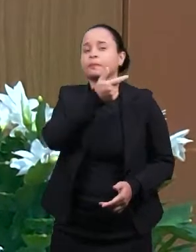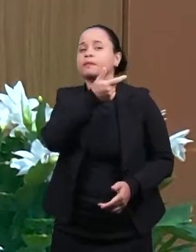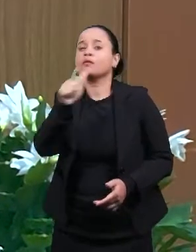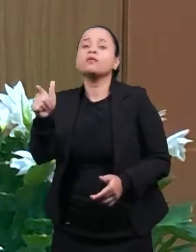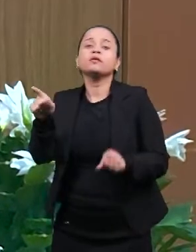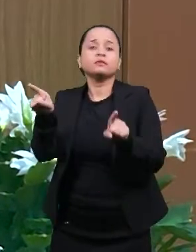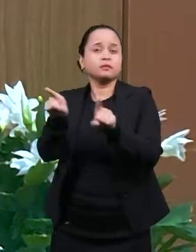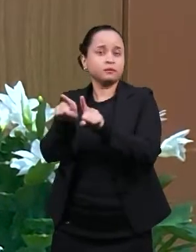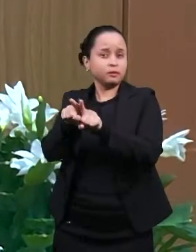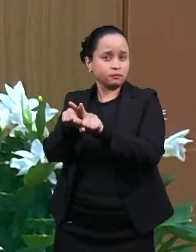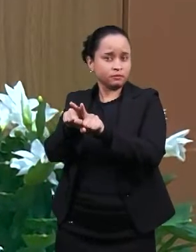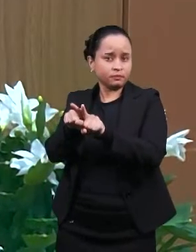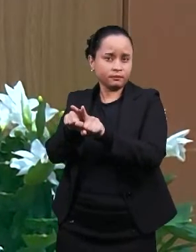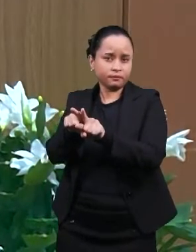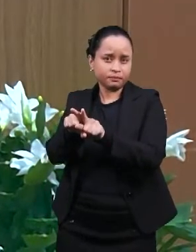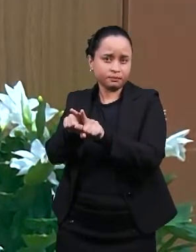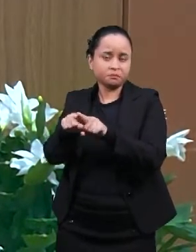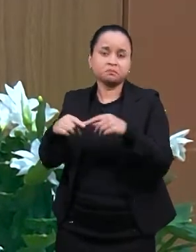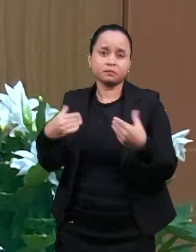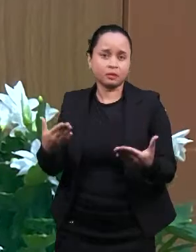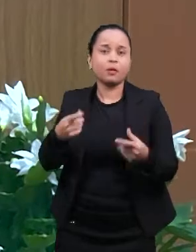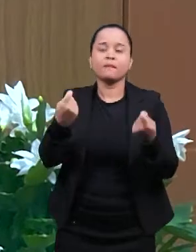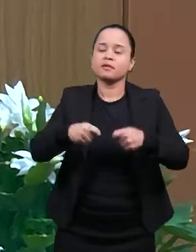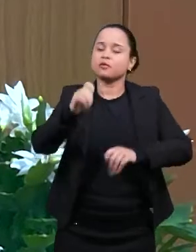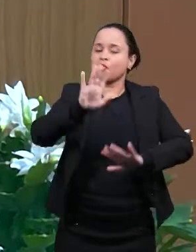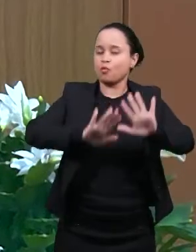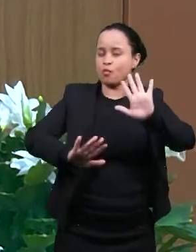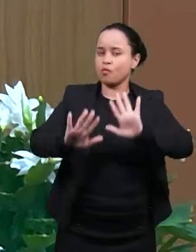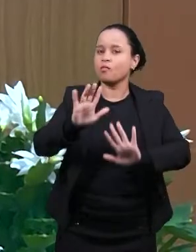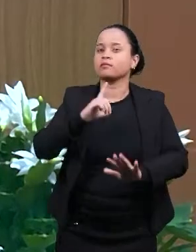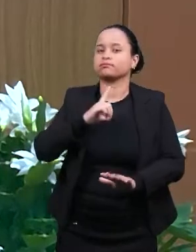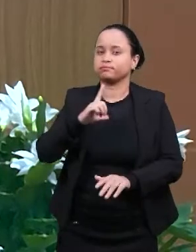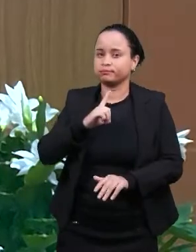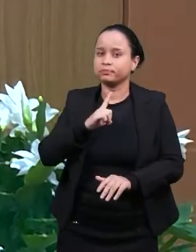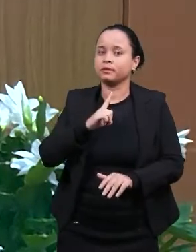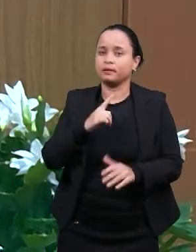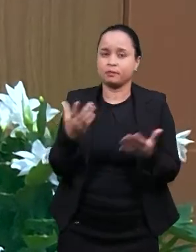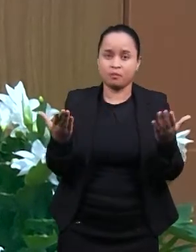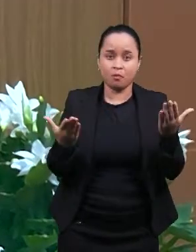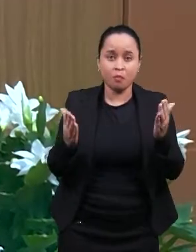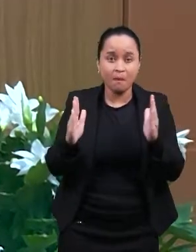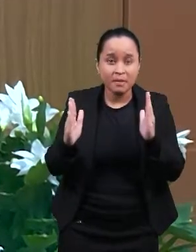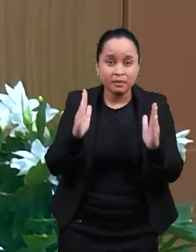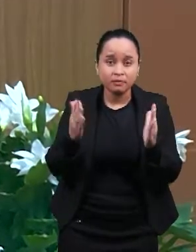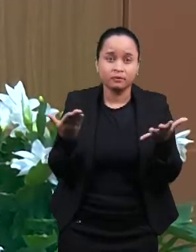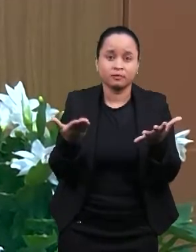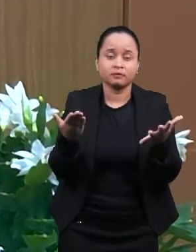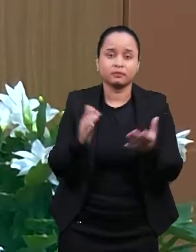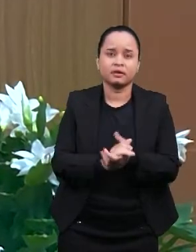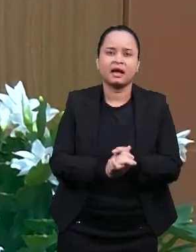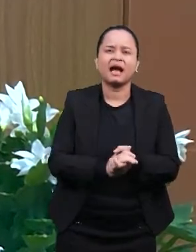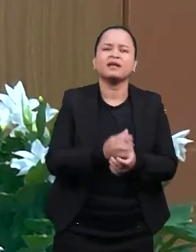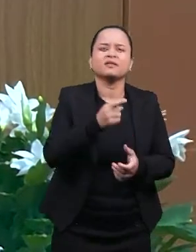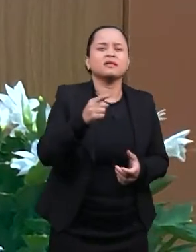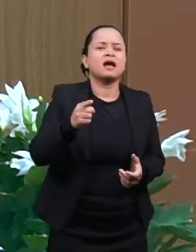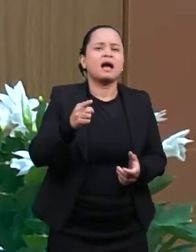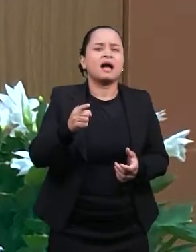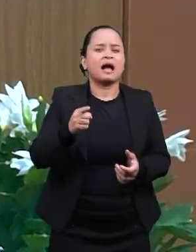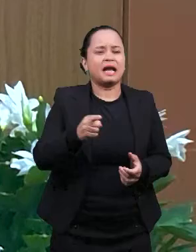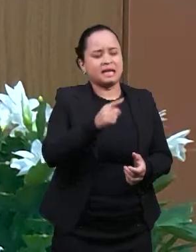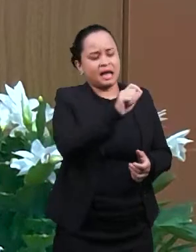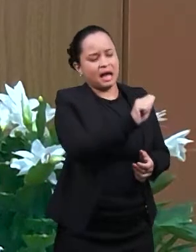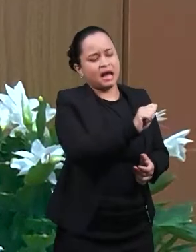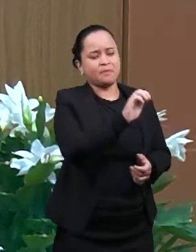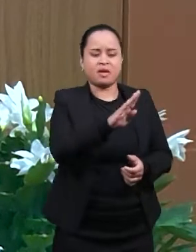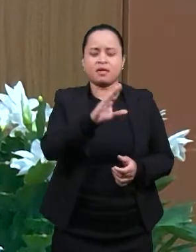и Илиашива. В этом и проблема. Нам нужно быть осторожными в это время. Мы не говорим,